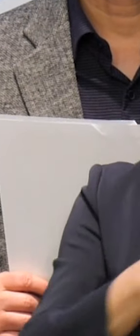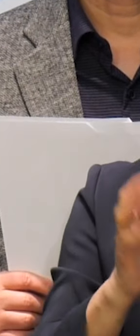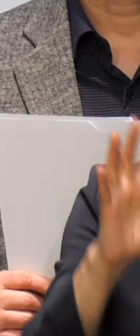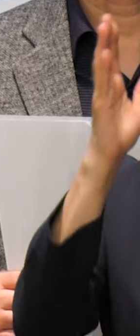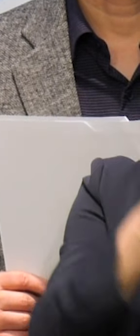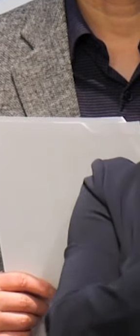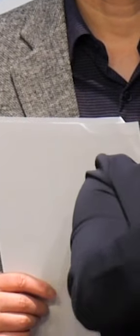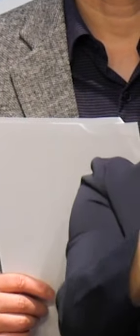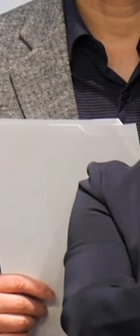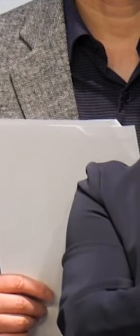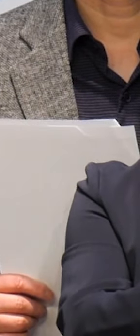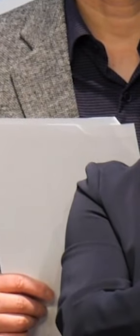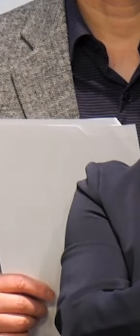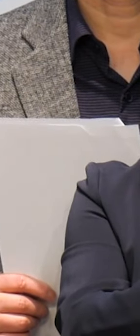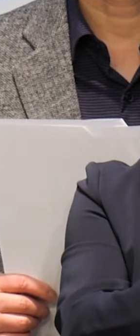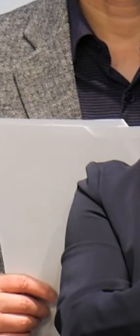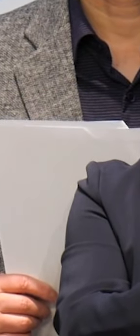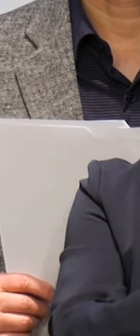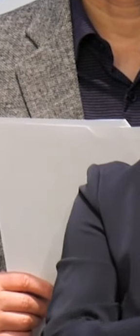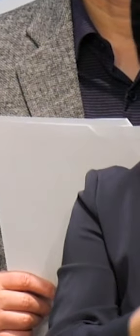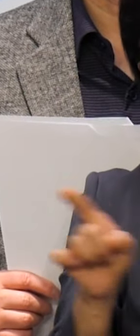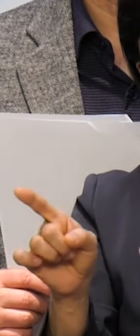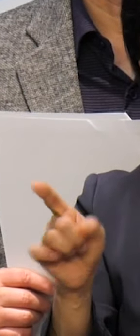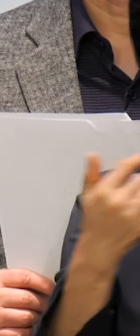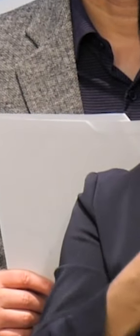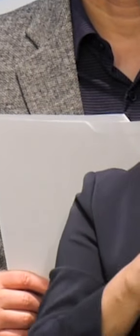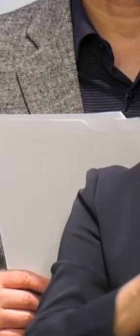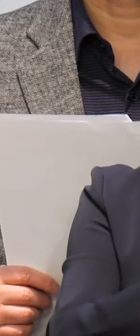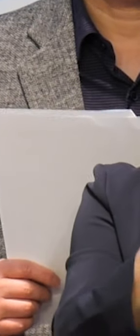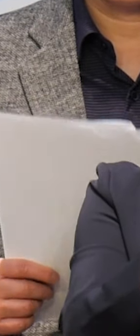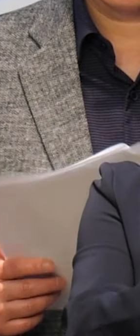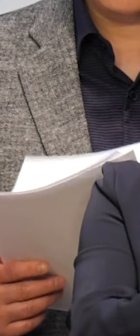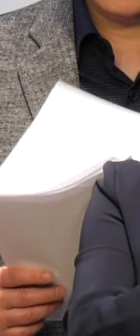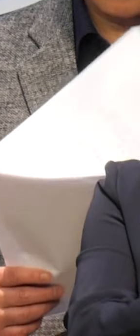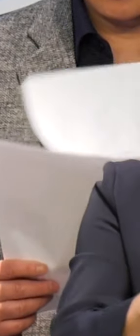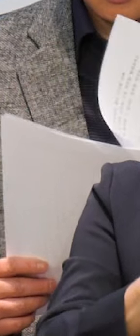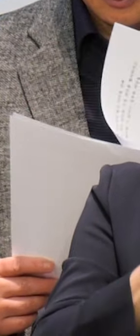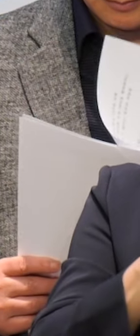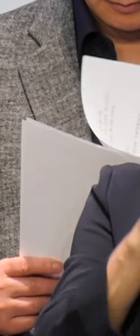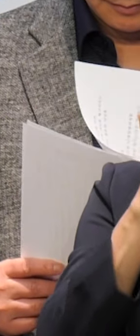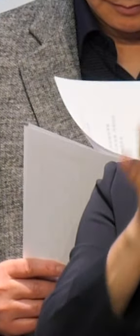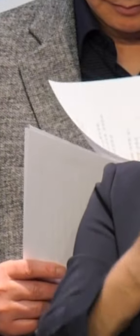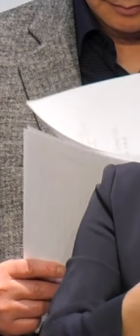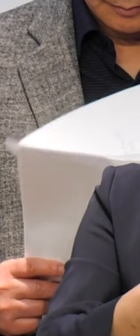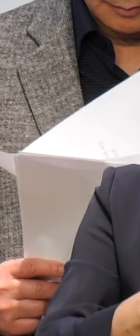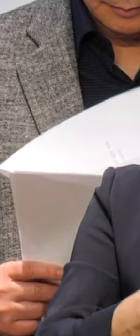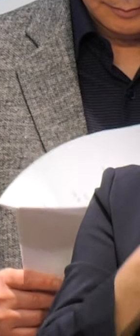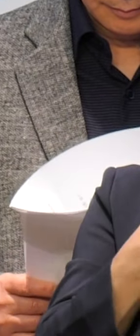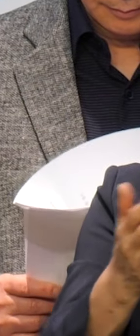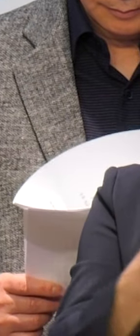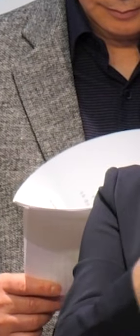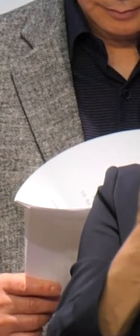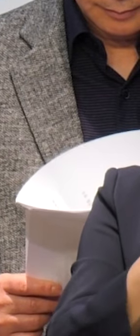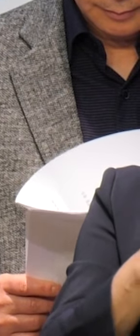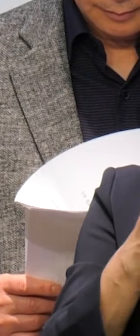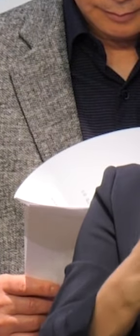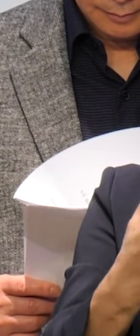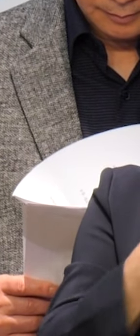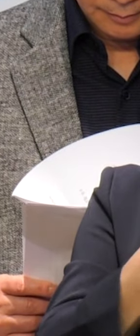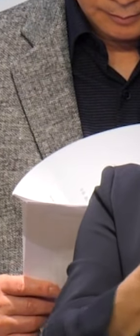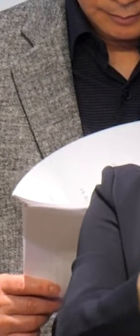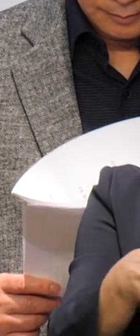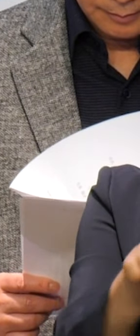의결한 개식용 종식법 외에도 농산물 가격 불안정에 따른 농가 경영 위협을 방지하기